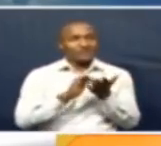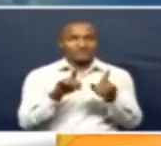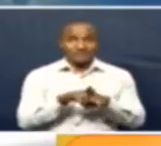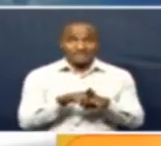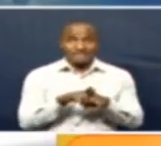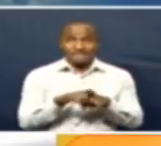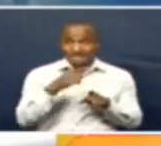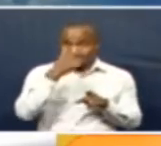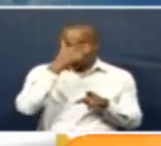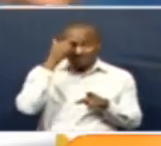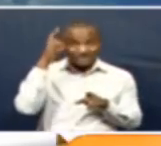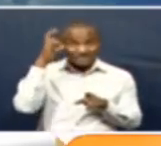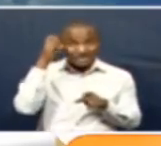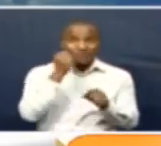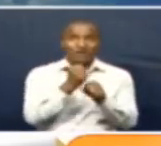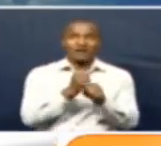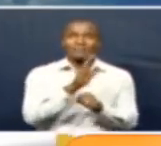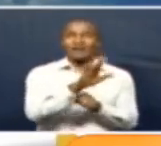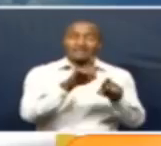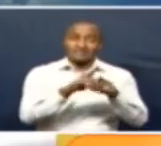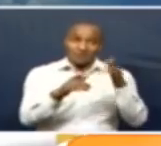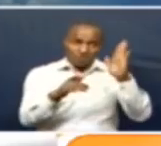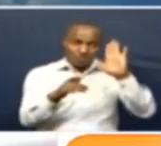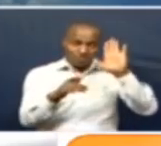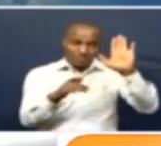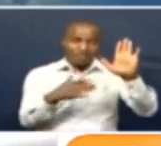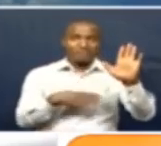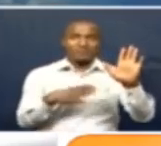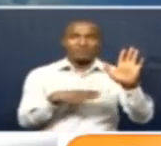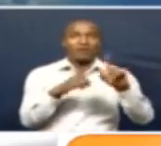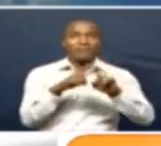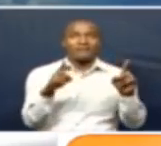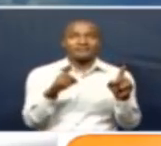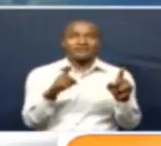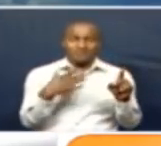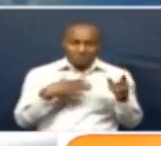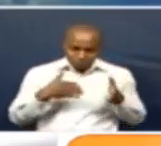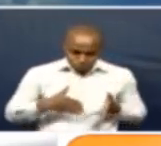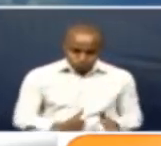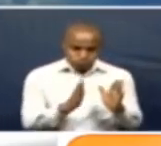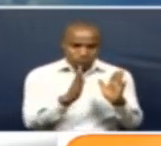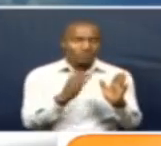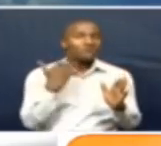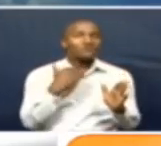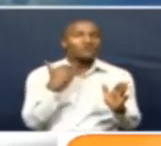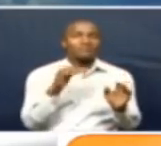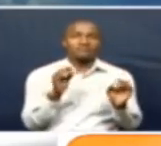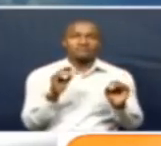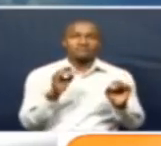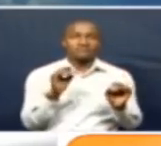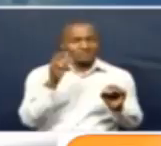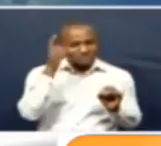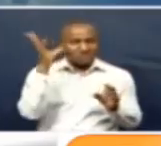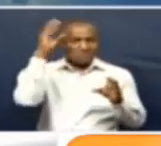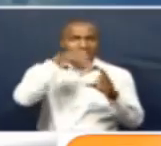ya shetani ana watu wake kama vile Mungu ako na watu wake. Mm-hmm. But hakuna mtoto anasali yangu ama mama anasanga muisi. Ni pepo